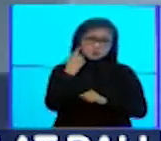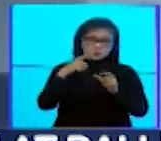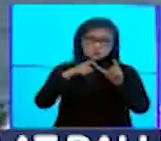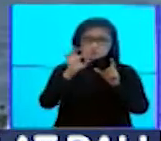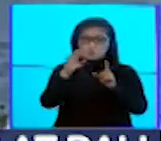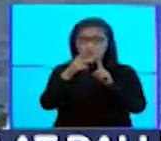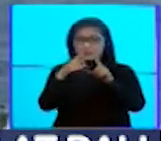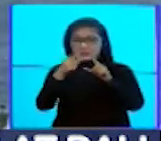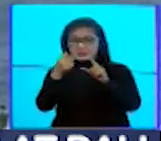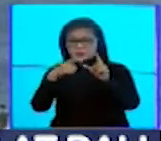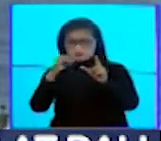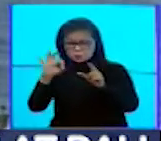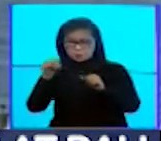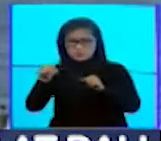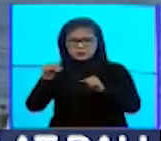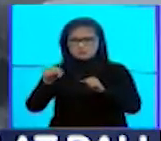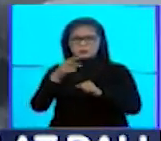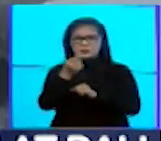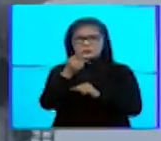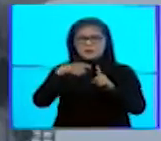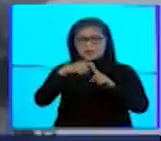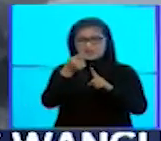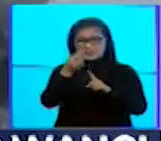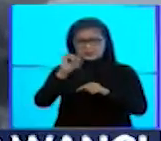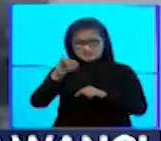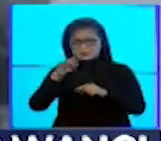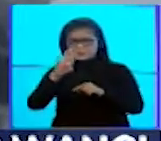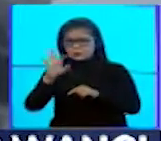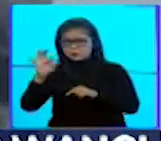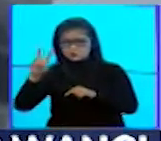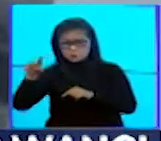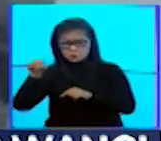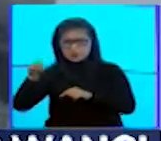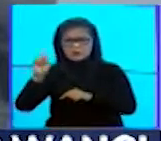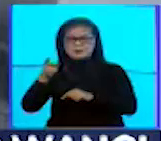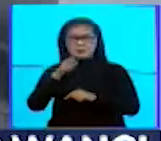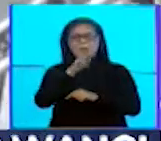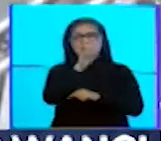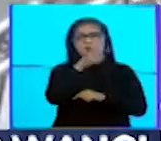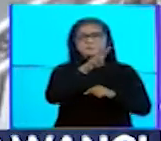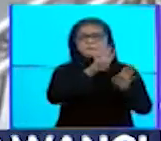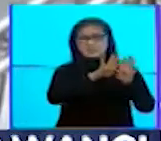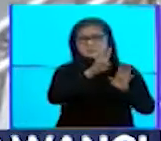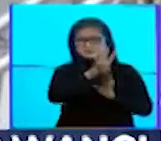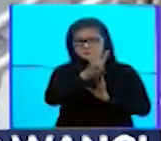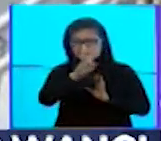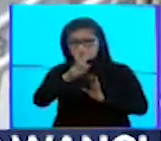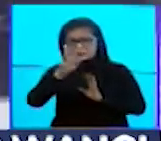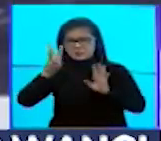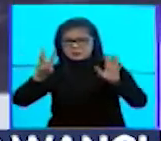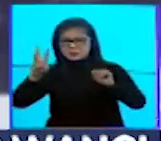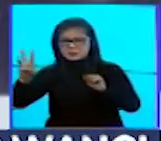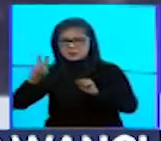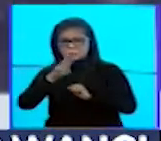KRI Oswald Siahaan 354, KRI Rigel 933, KRI Pulau Rimau 724, KRI